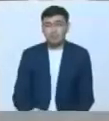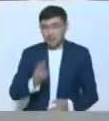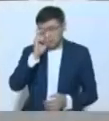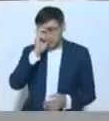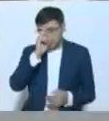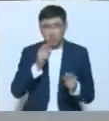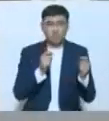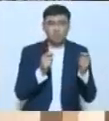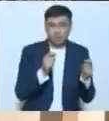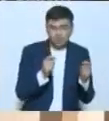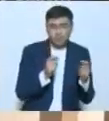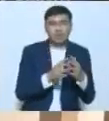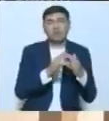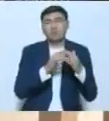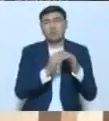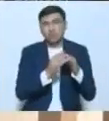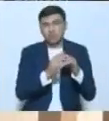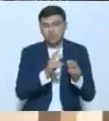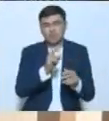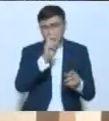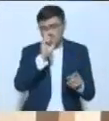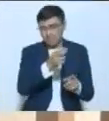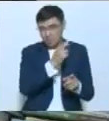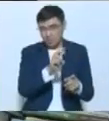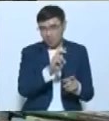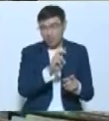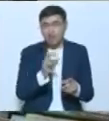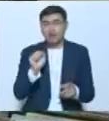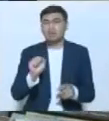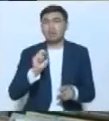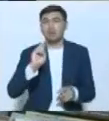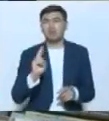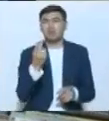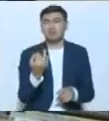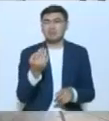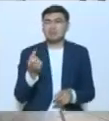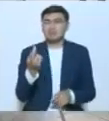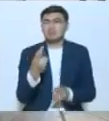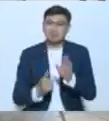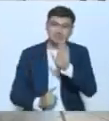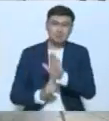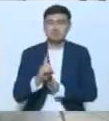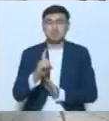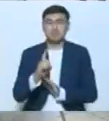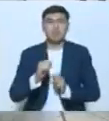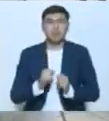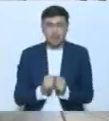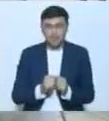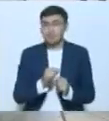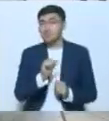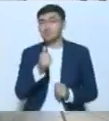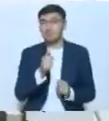Мемлекет башысы өңірлерге ауыл кітапханаларына 100 кітапты акция жолдады. Бұл бастаманы облыста алғаш боп Қызылтөбе